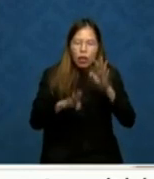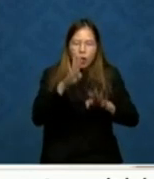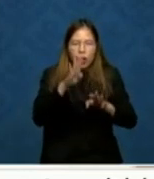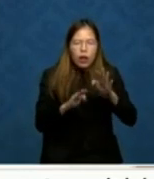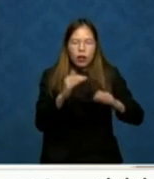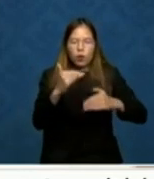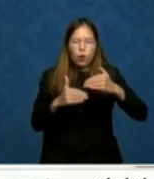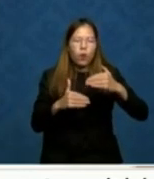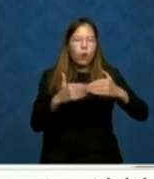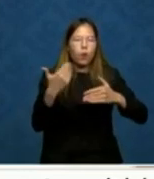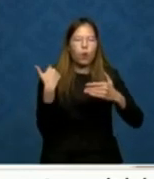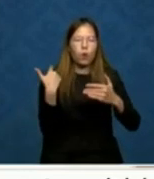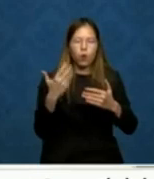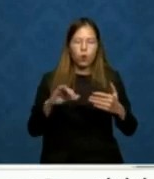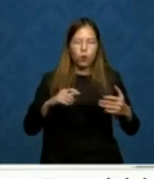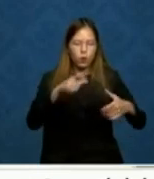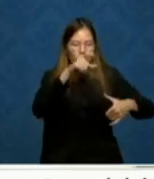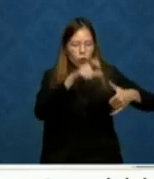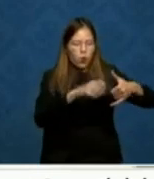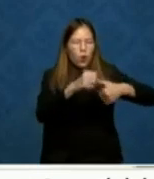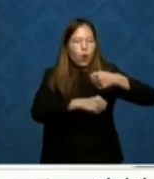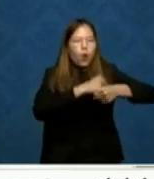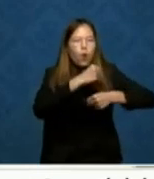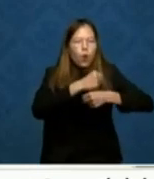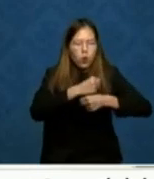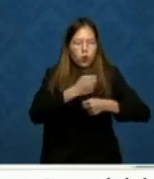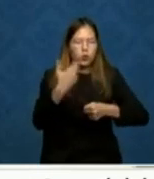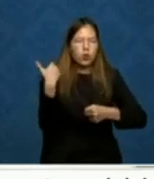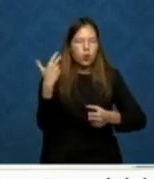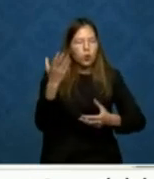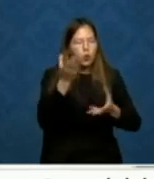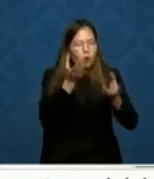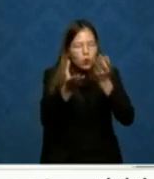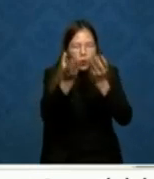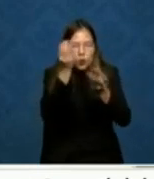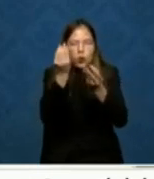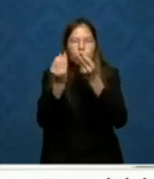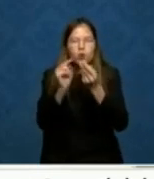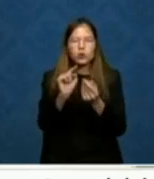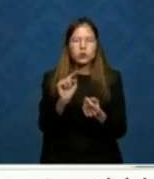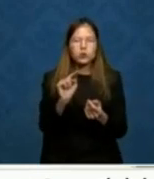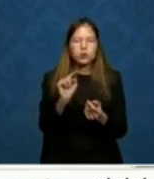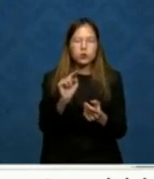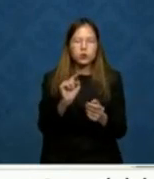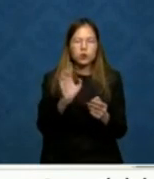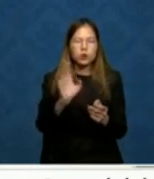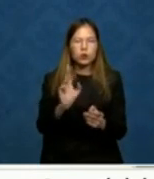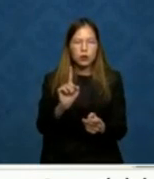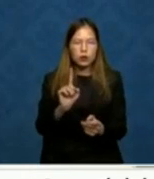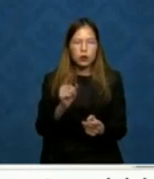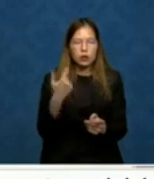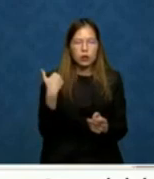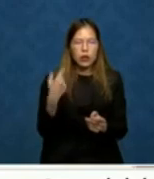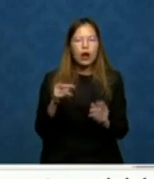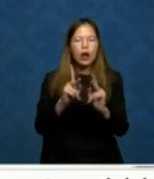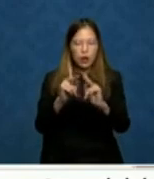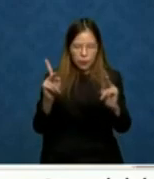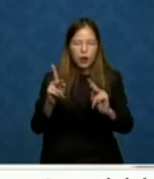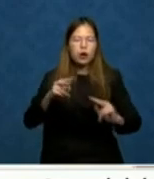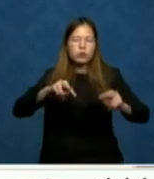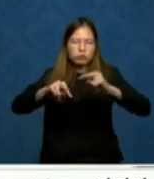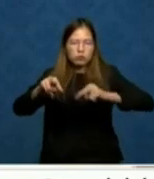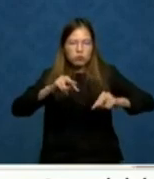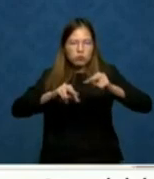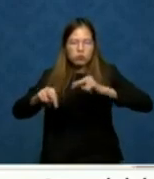หรือความแตกต่างระหว่างวัยที่เขากำลังอยู่ในวัยของการเรียนรู้เหล่านี้ว่าอย่างไรผมคิดว่ากรรมาธิการอาจจะต้องพิจาร